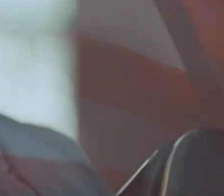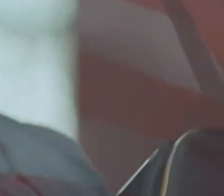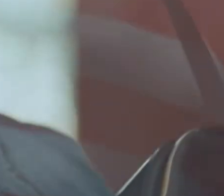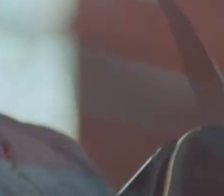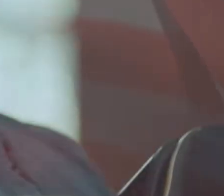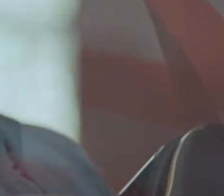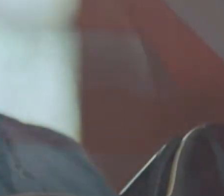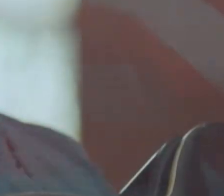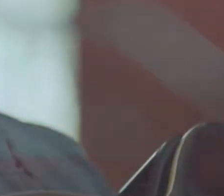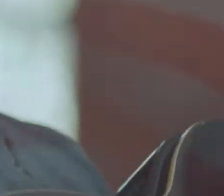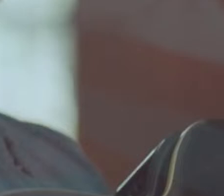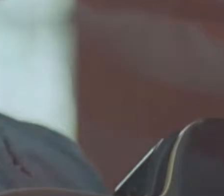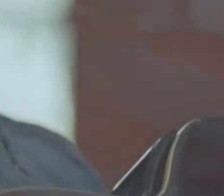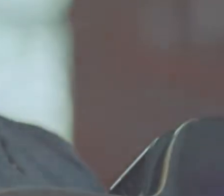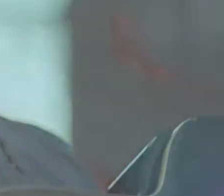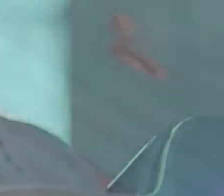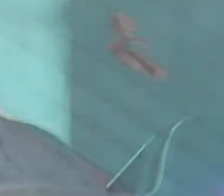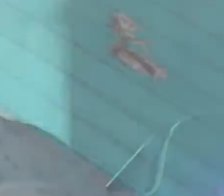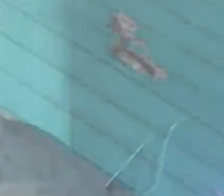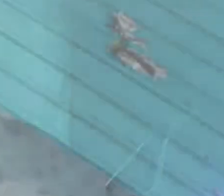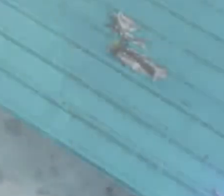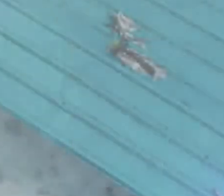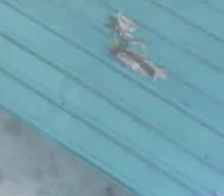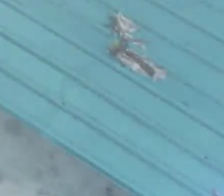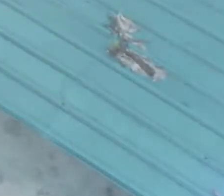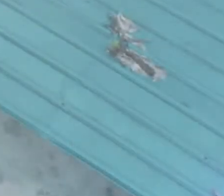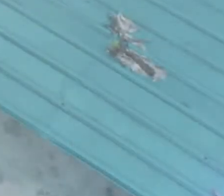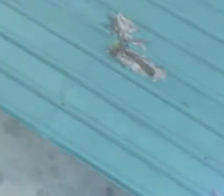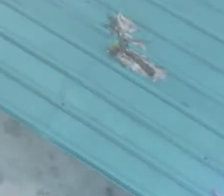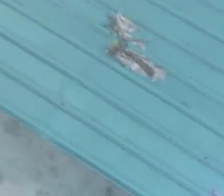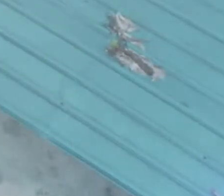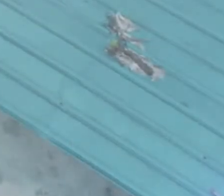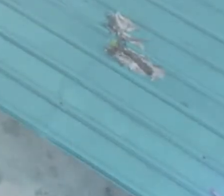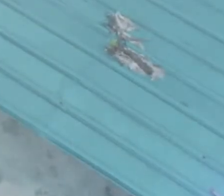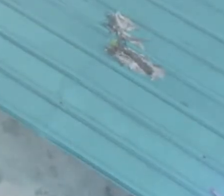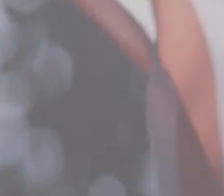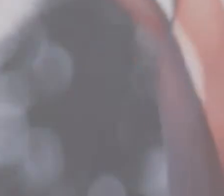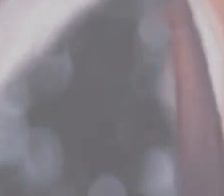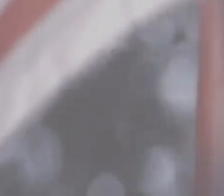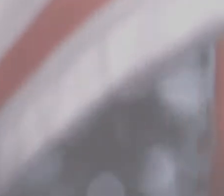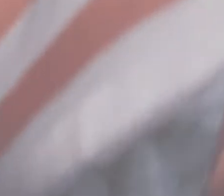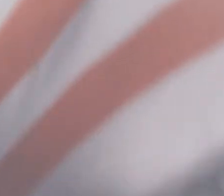kita dirikan jiwa merdeka.